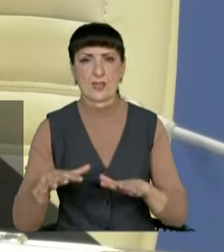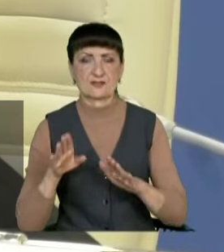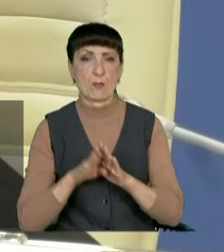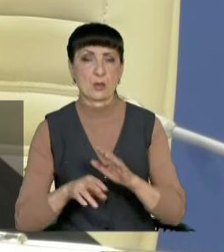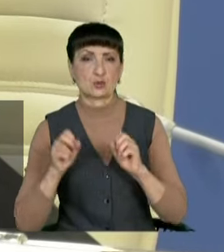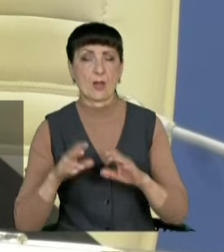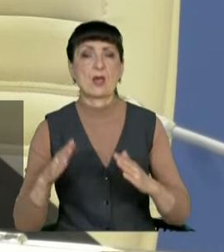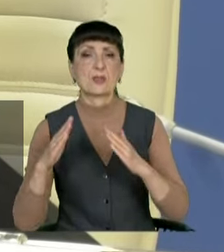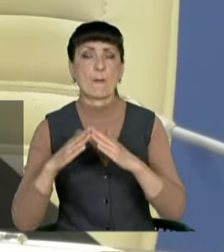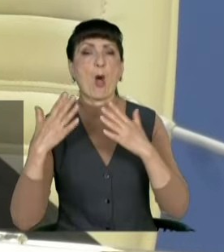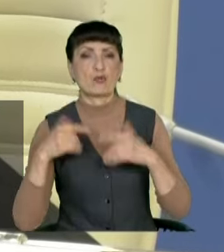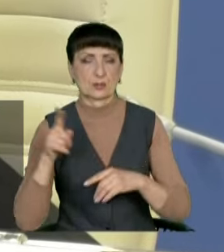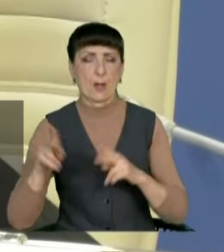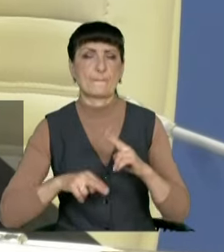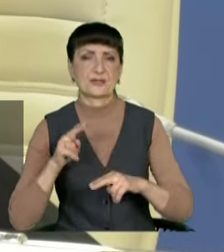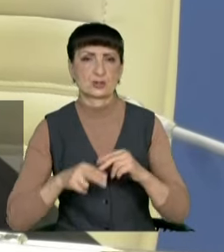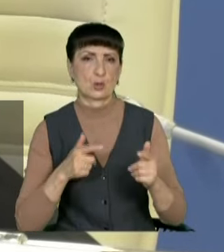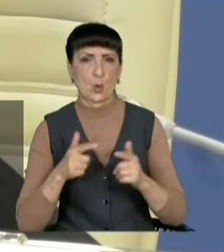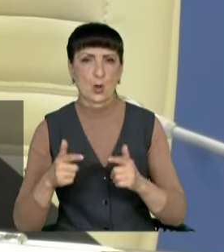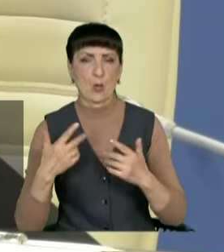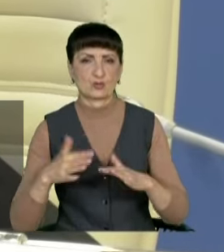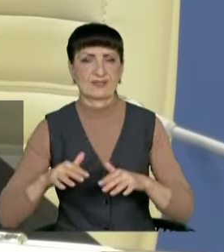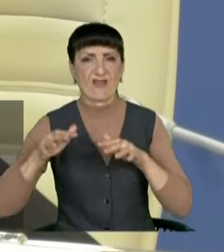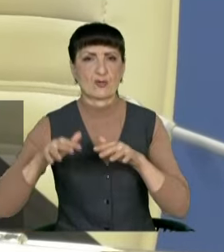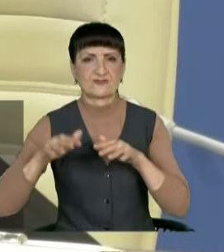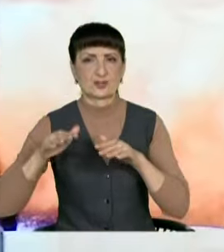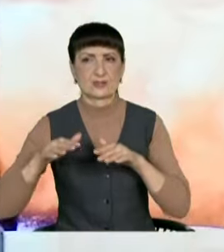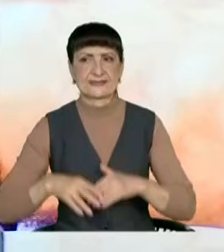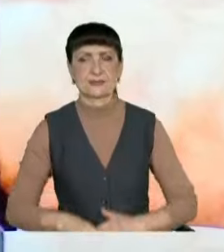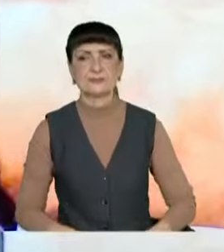Вот дома уже строятся на возвышенности.